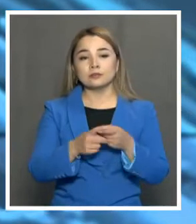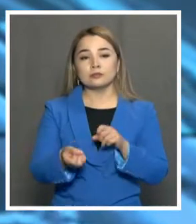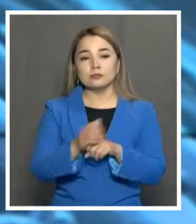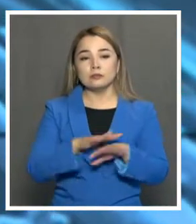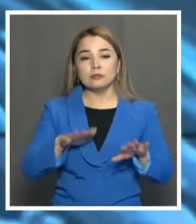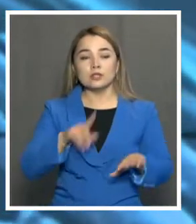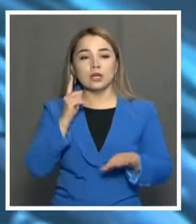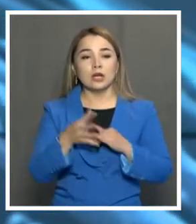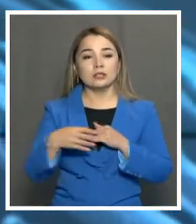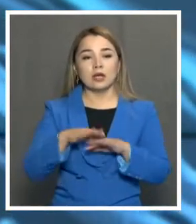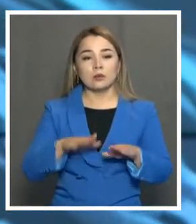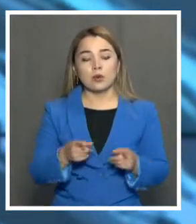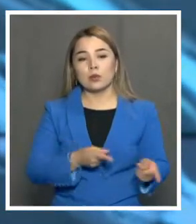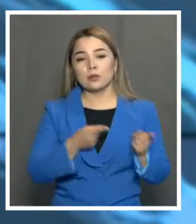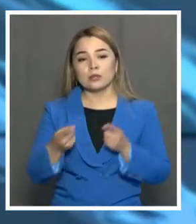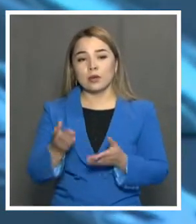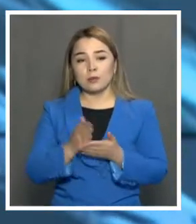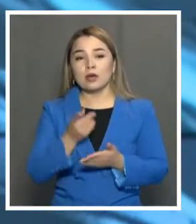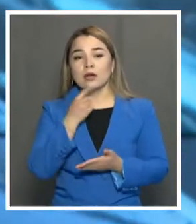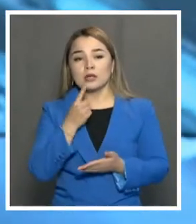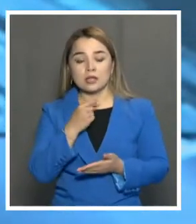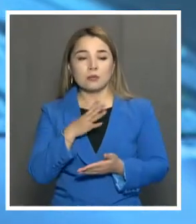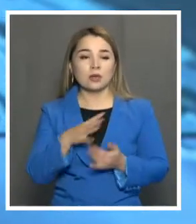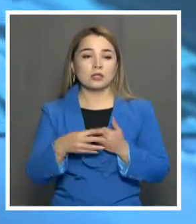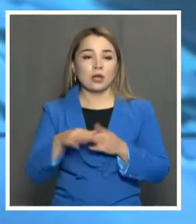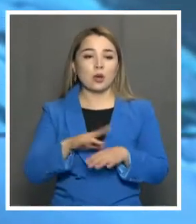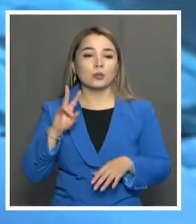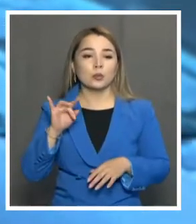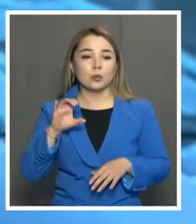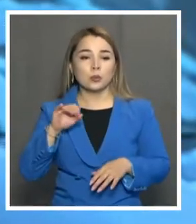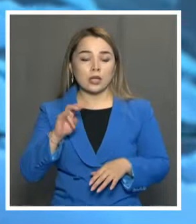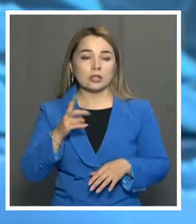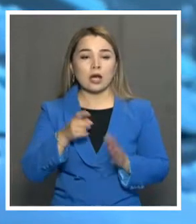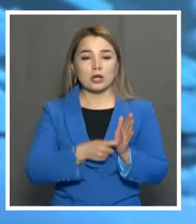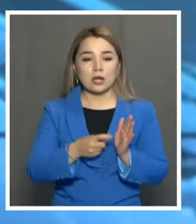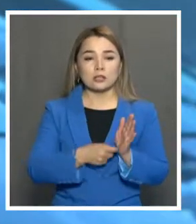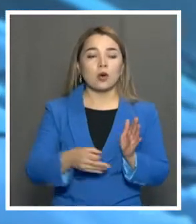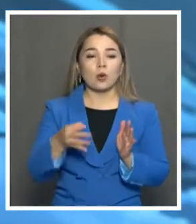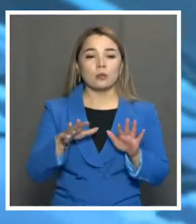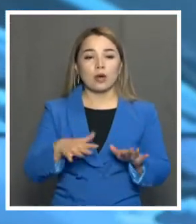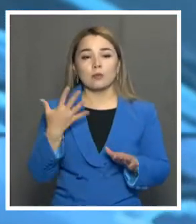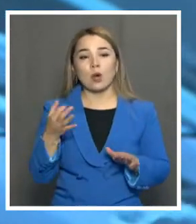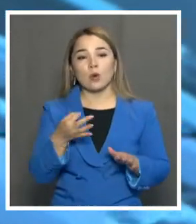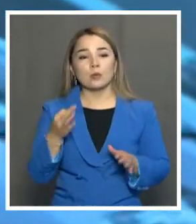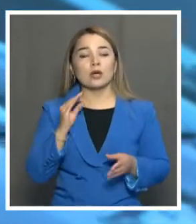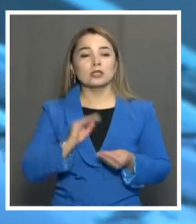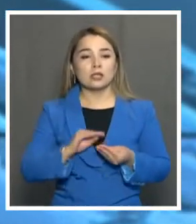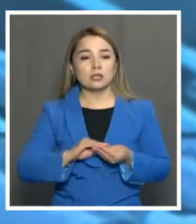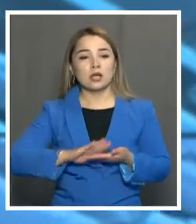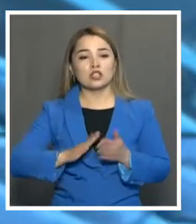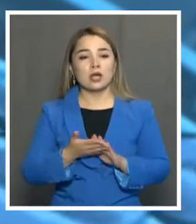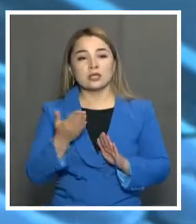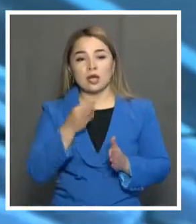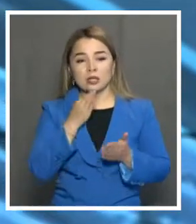бойынша жасыл аймаққа өтті. Өйткені қазір қызыл аймақта Нұр-Сұлтан қаласы мен Қарағанды облысы ғана қалды. Ал 5 облыста жағдай орташа болса, 10